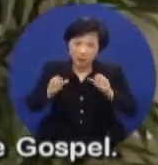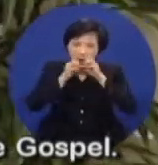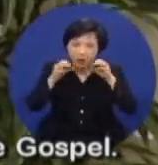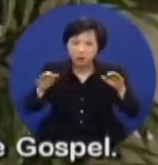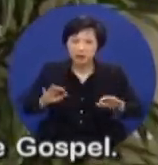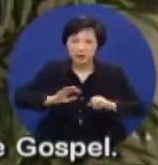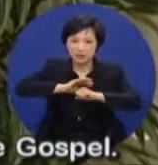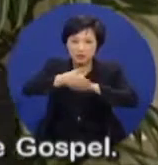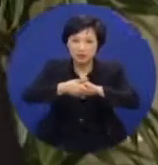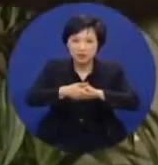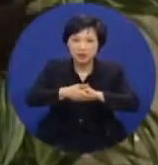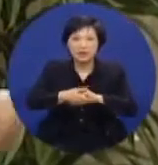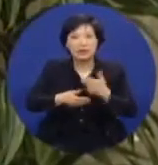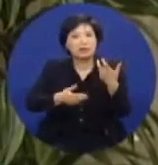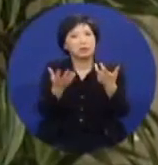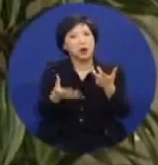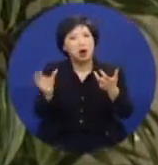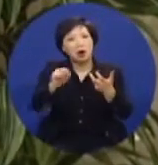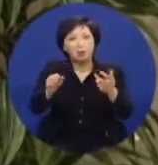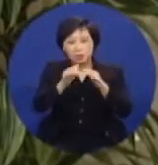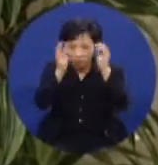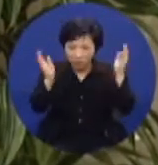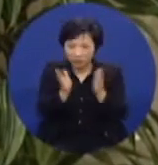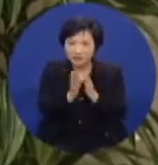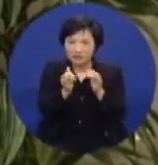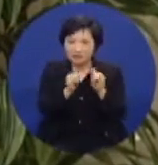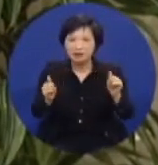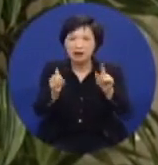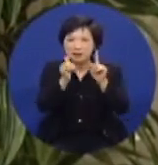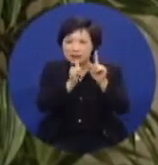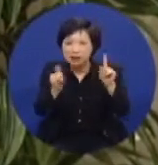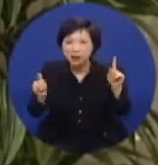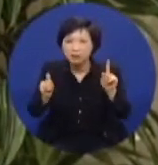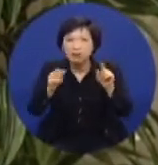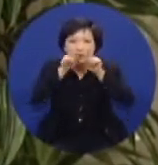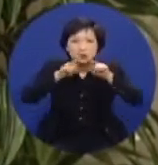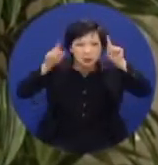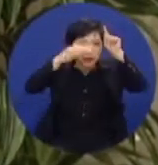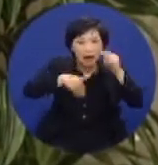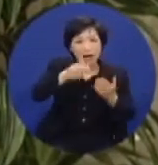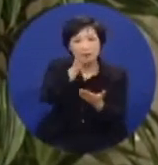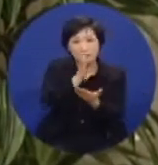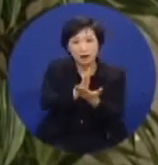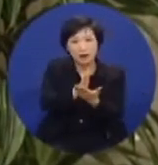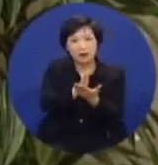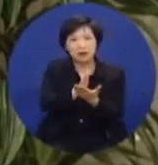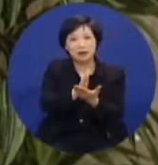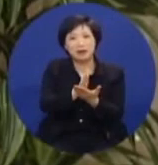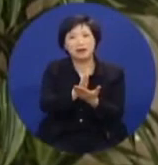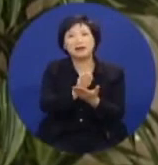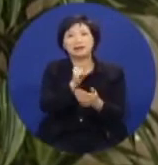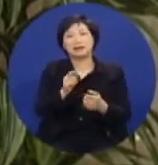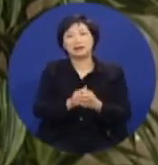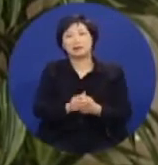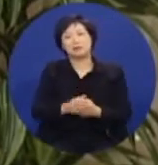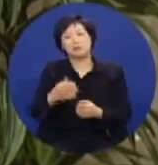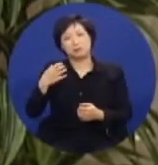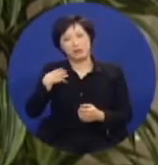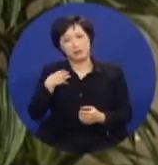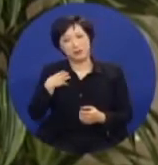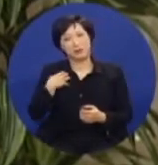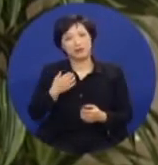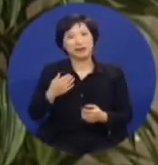이수 부산의 실습 옥 인구가 강도 기우 까지 않도록 만들어 줘야 할 4